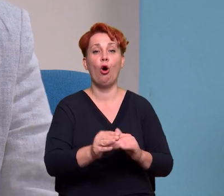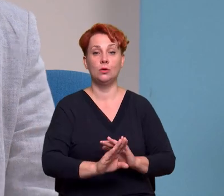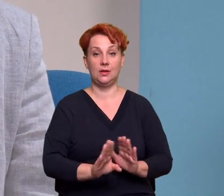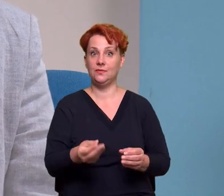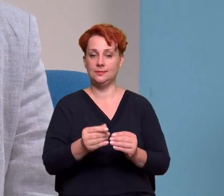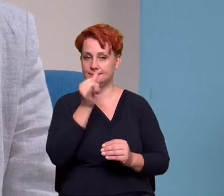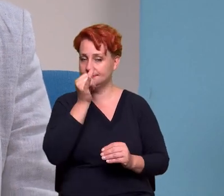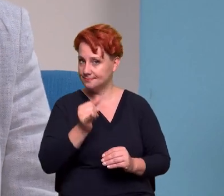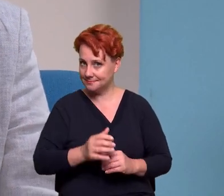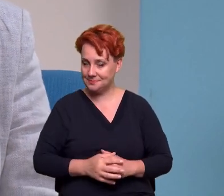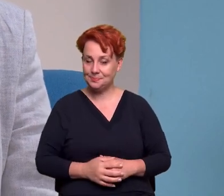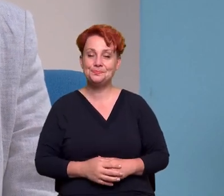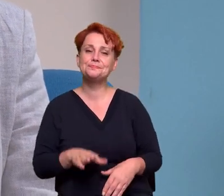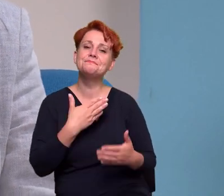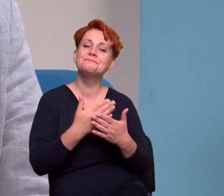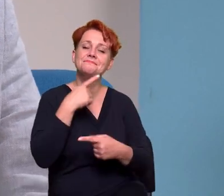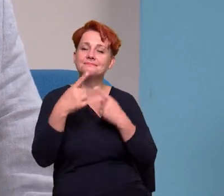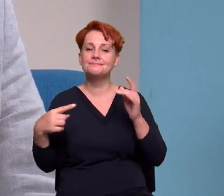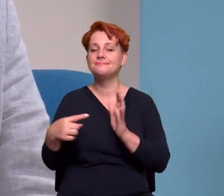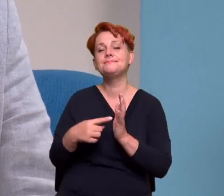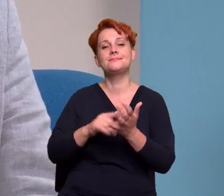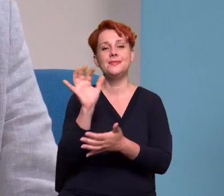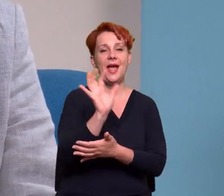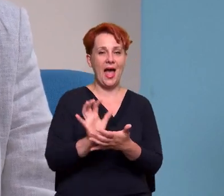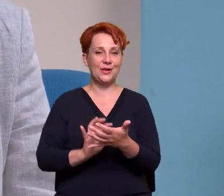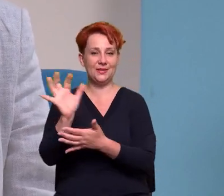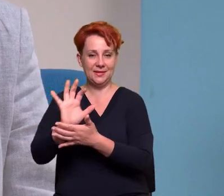w każdym razie, dlaczego przywołuję ten artykuł? Dlatego, że myślę,